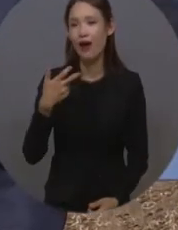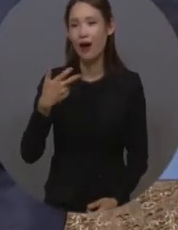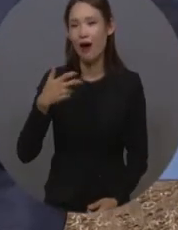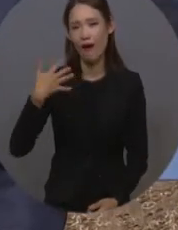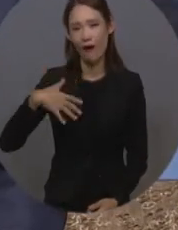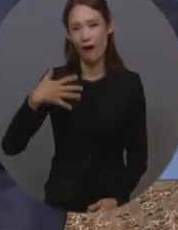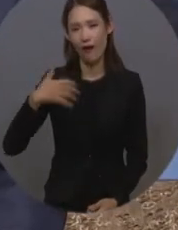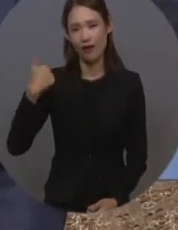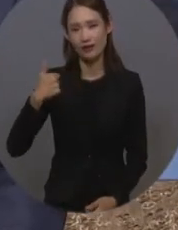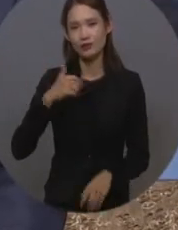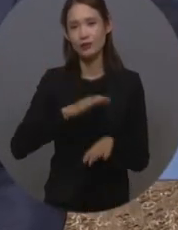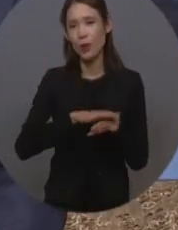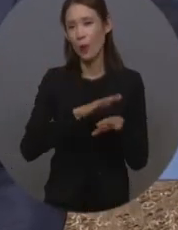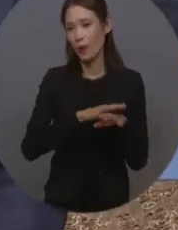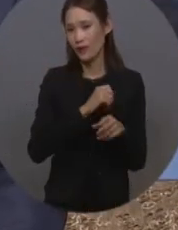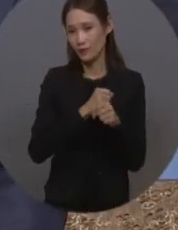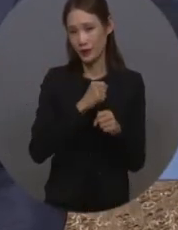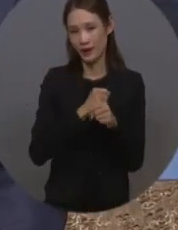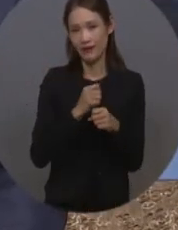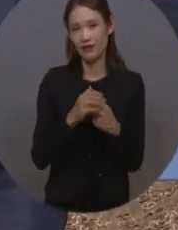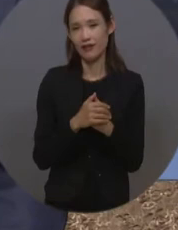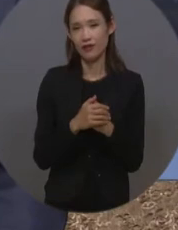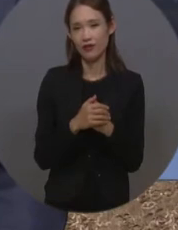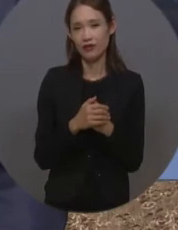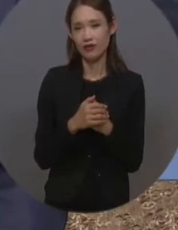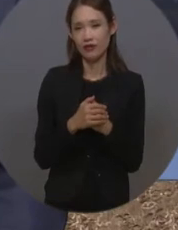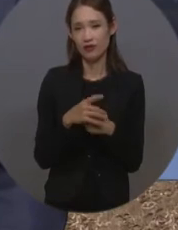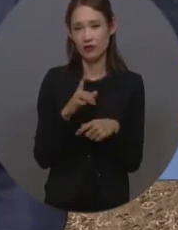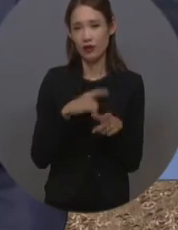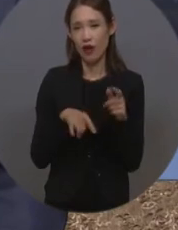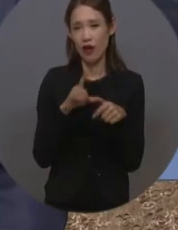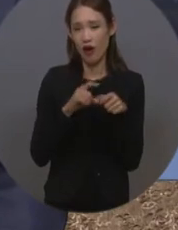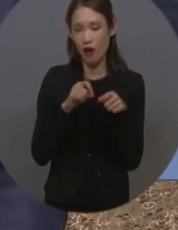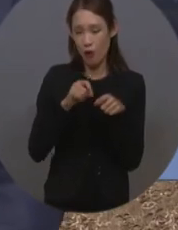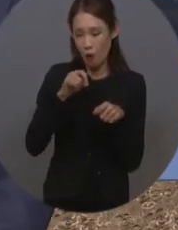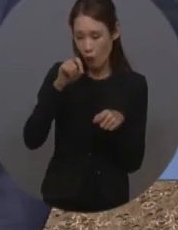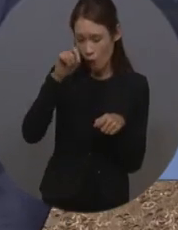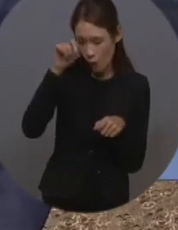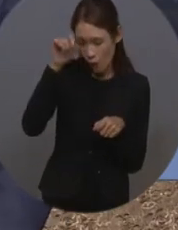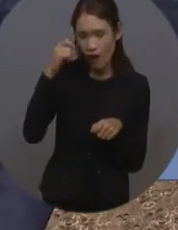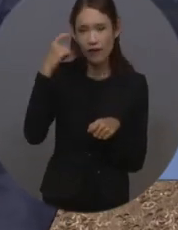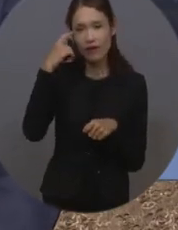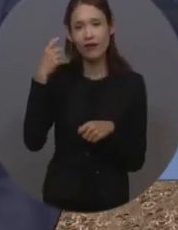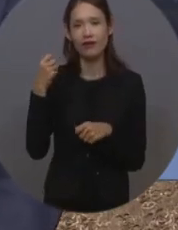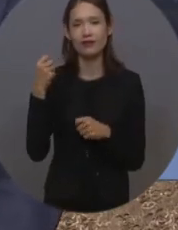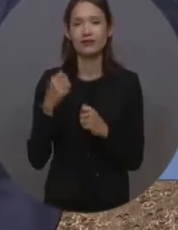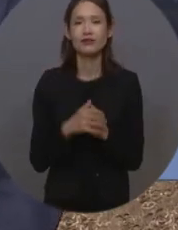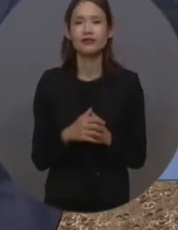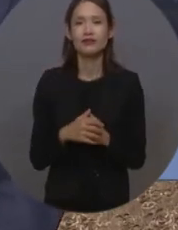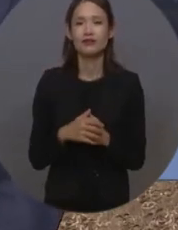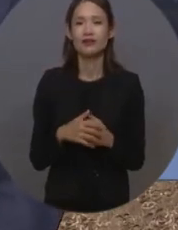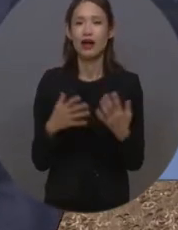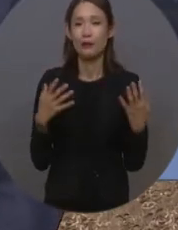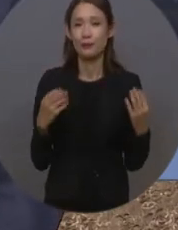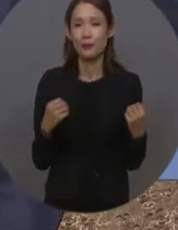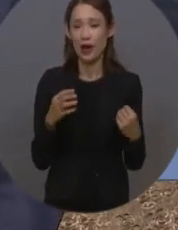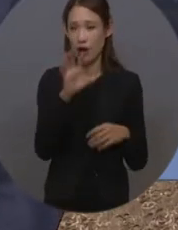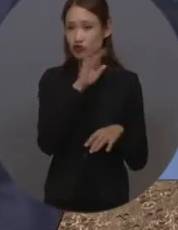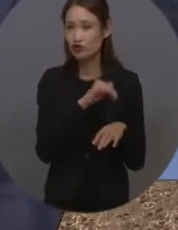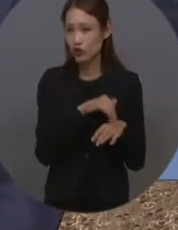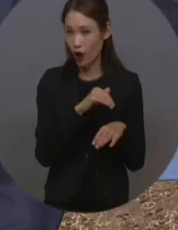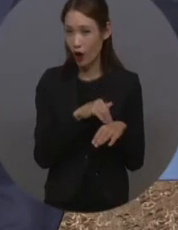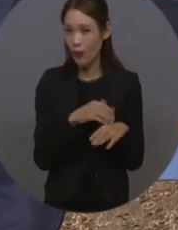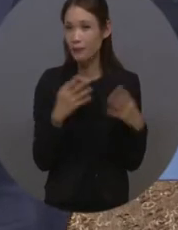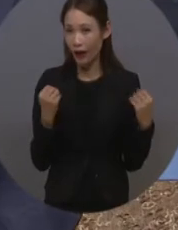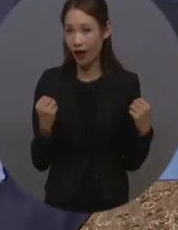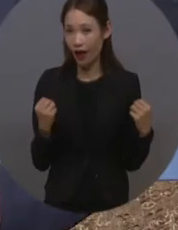이게 수제화다 보니까 저는 이게 더 오래 걸릴 거라고 생각을 했었거든요. 많이 이제 단련이 되셔서 그런가